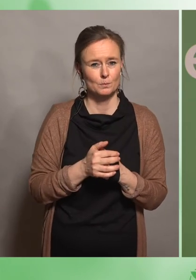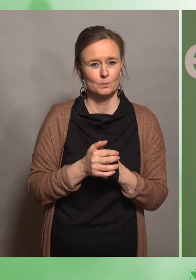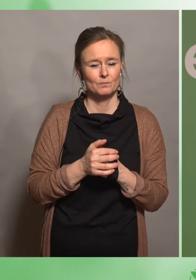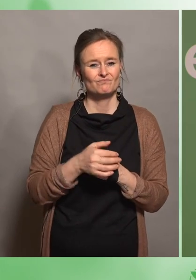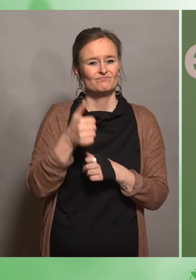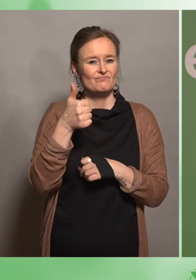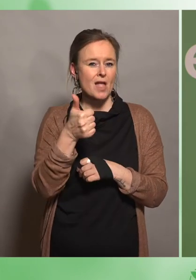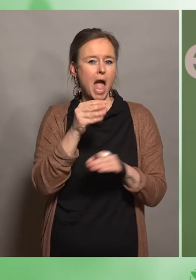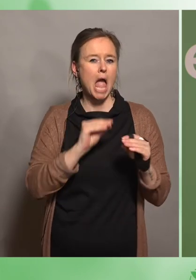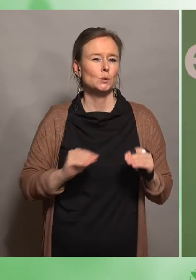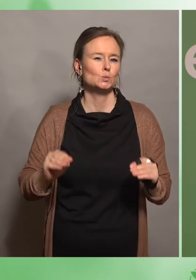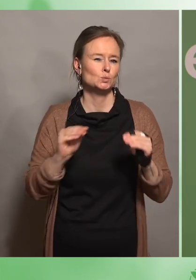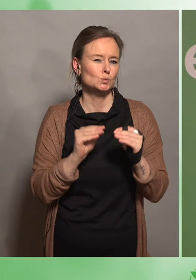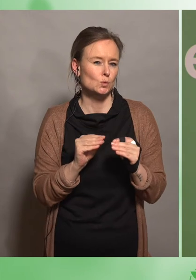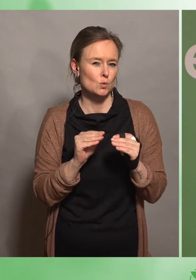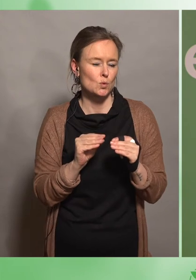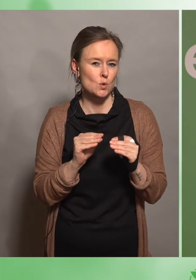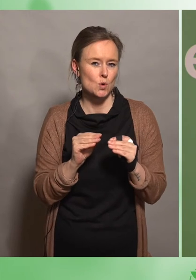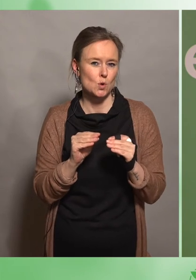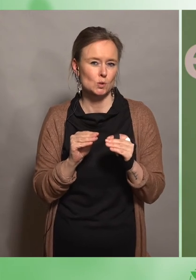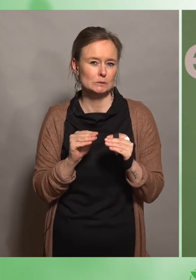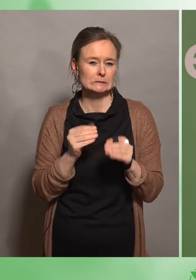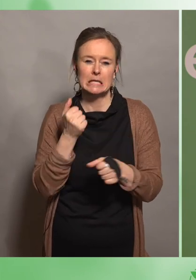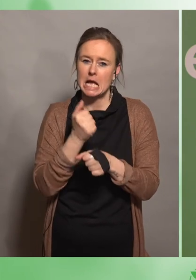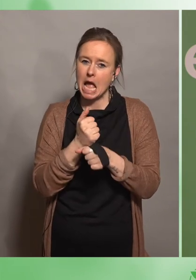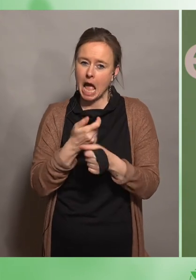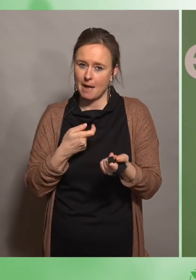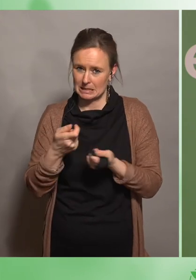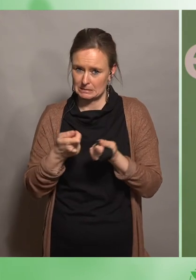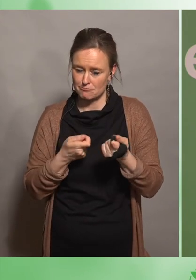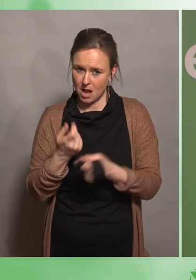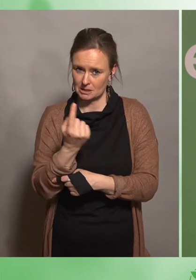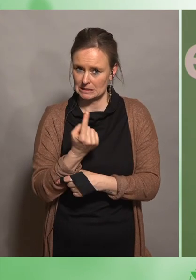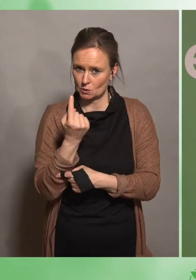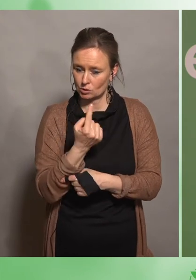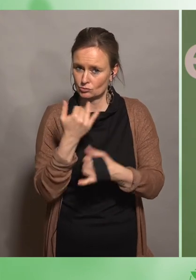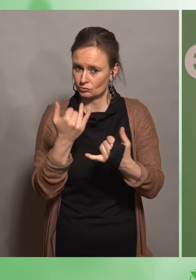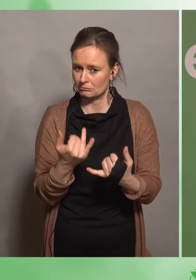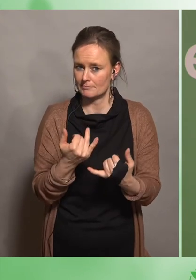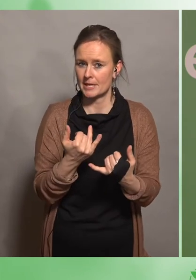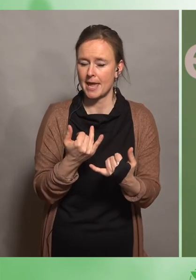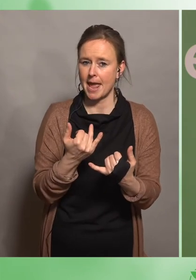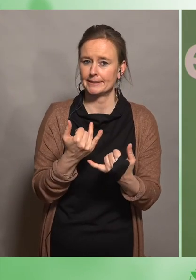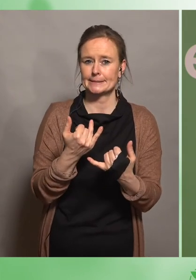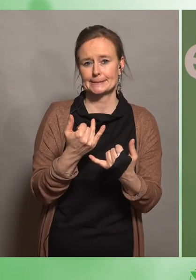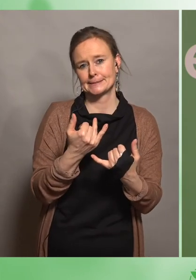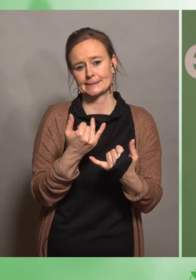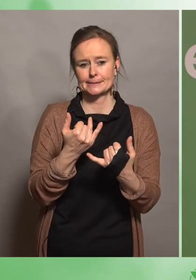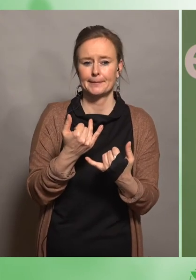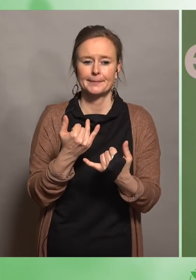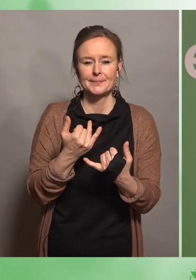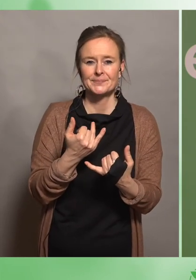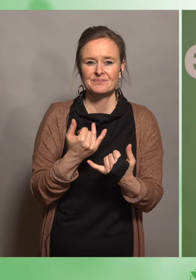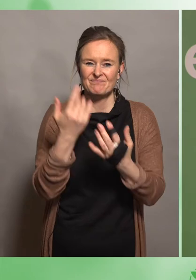Einer der Gründe ist also die derzeitige Arbeitsmarktsituation. Alleine, es ist zwar nüchterne Zahlen, aber